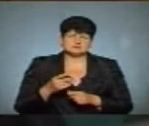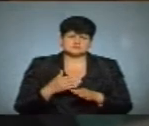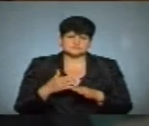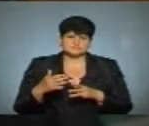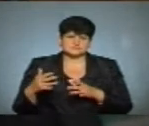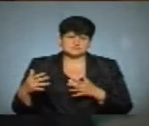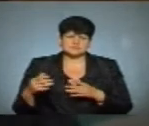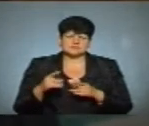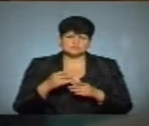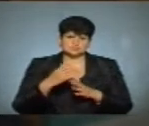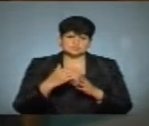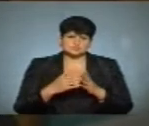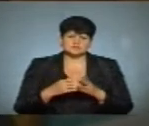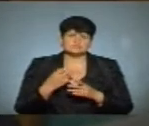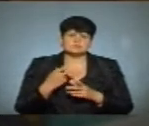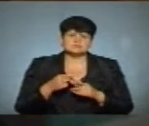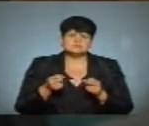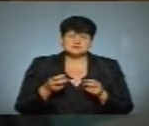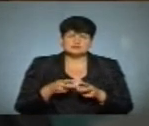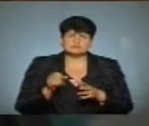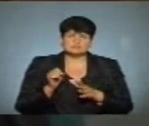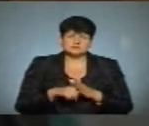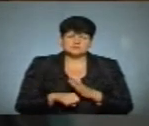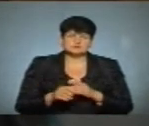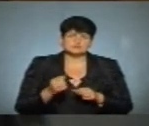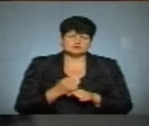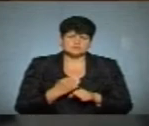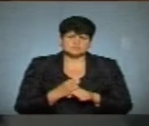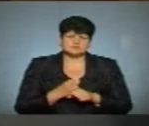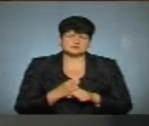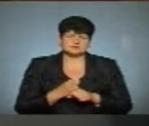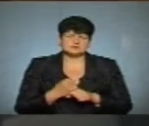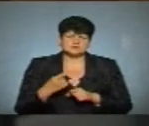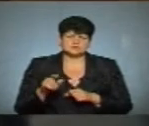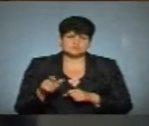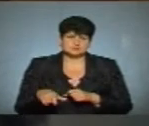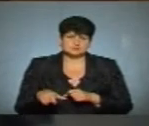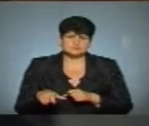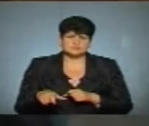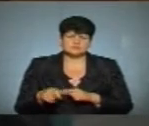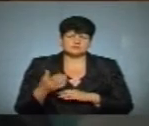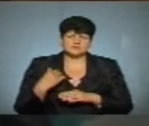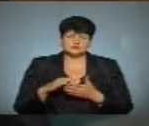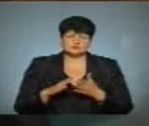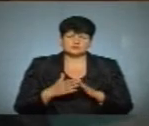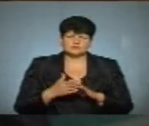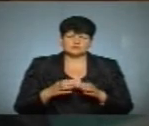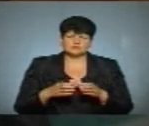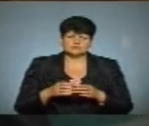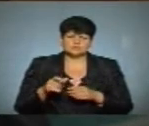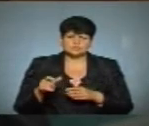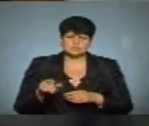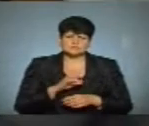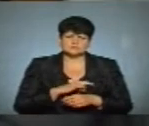статті 115 Кримінального кодексу України умисне вбивство, тобто умисне протиправне заподіяння смерті іншій людині, вчинено за попередньою змовою групою осіб з корисливих мотивів